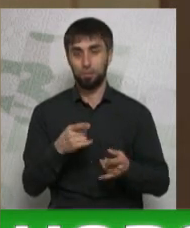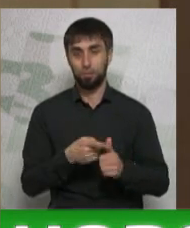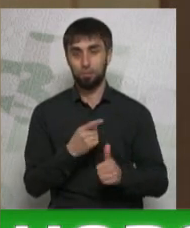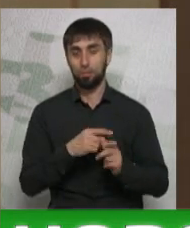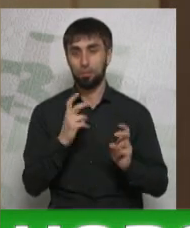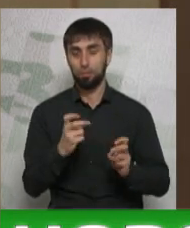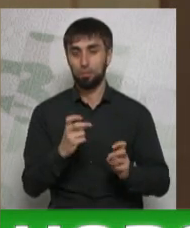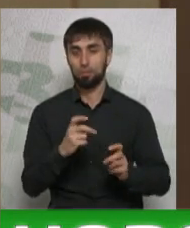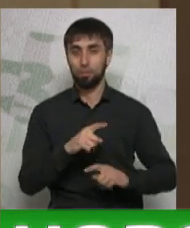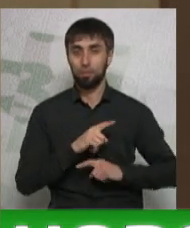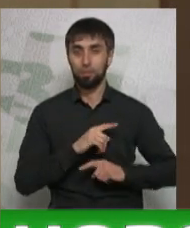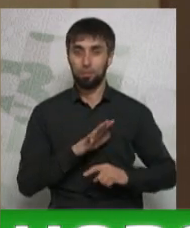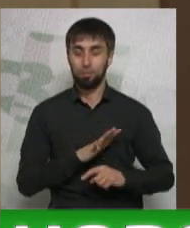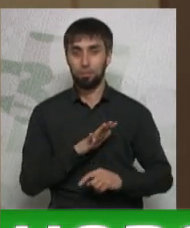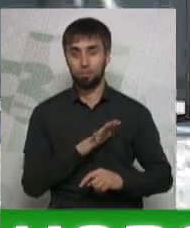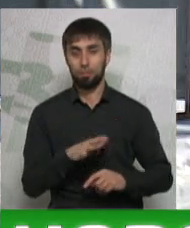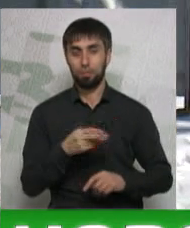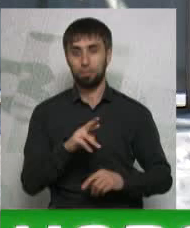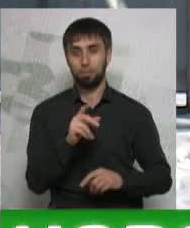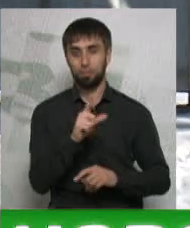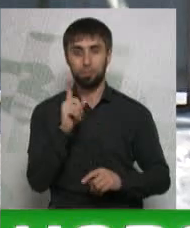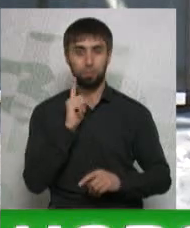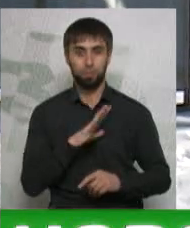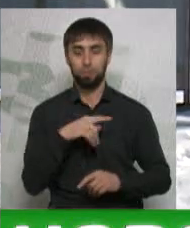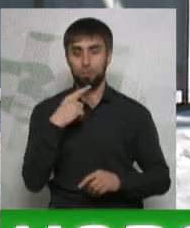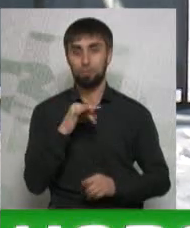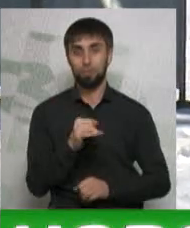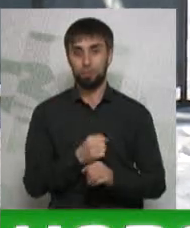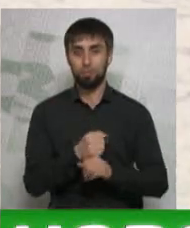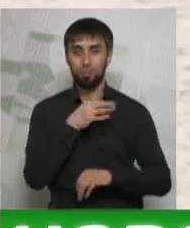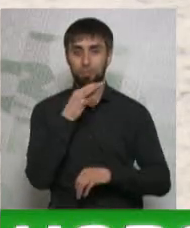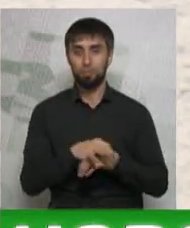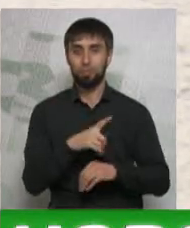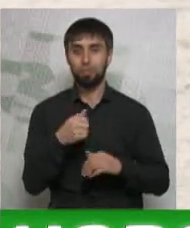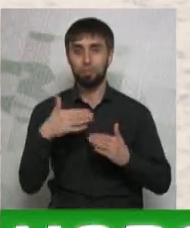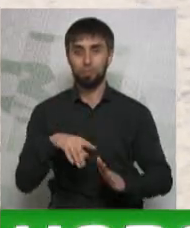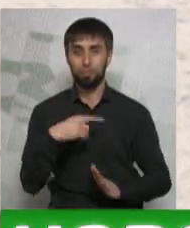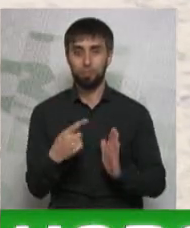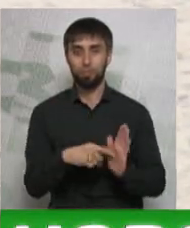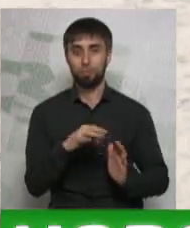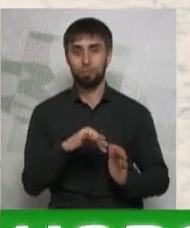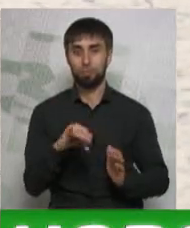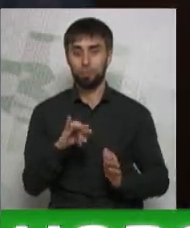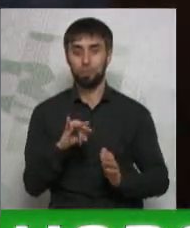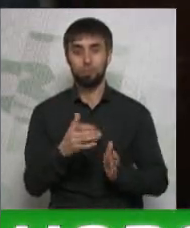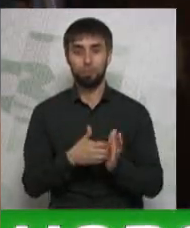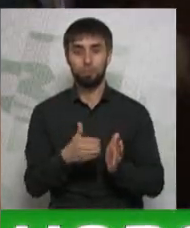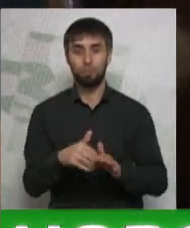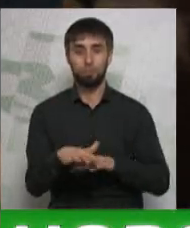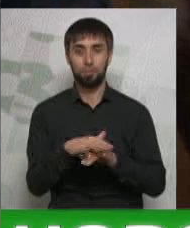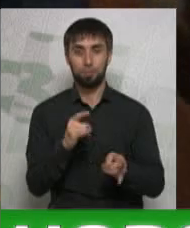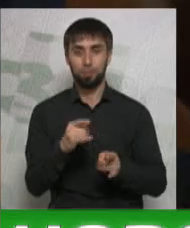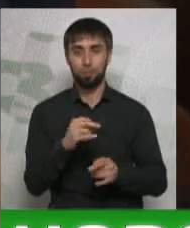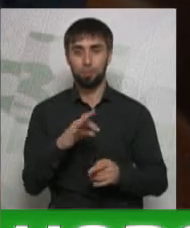продвигалась, значит, туда, куда людям удобно. Сказано, сделано. Ответственных за решение вопроса определили. Отсутствие общественного